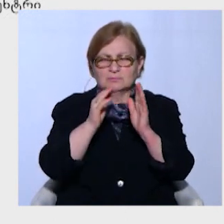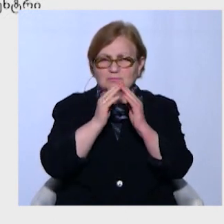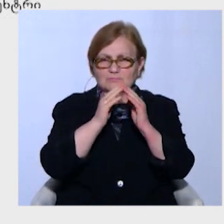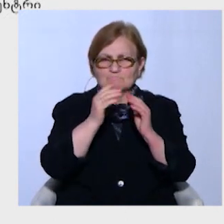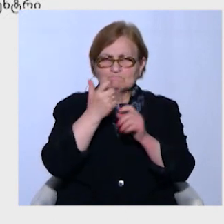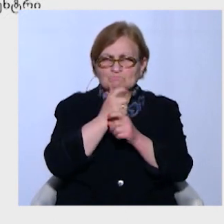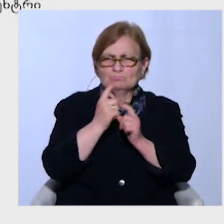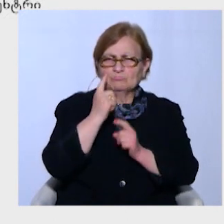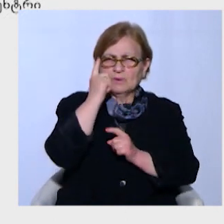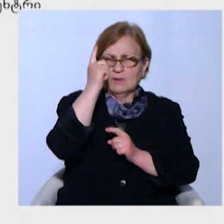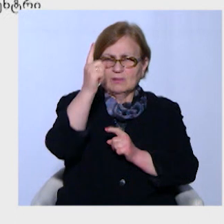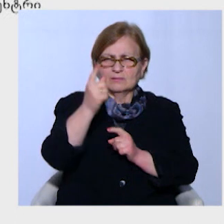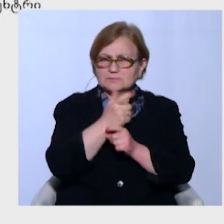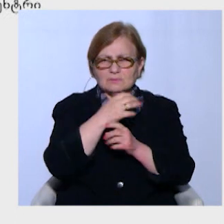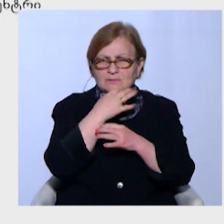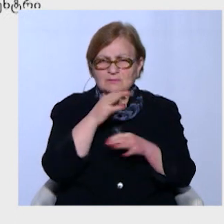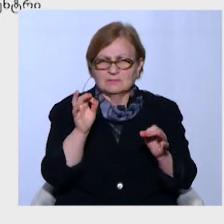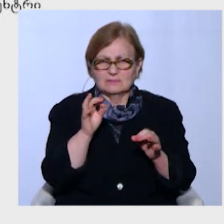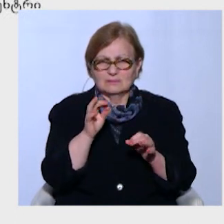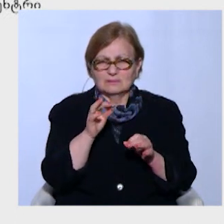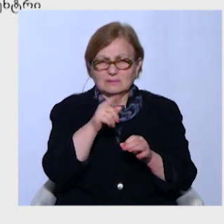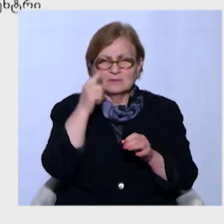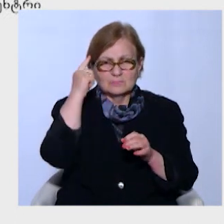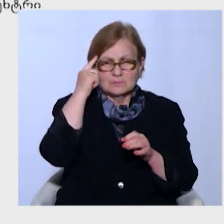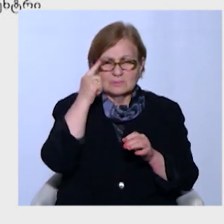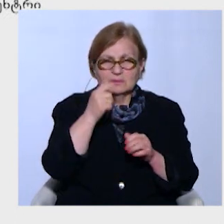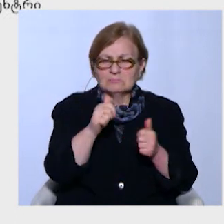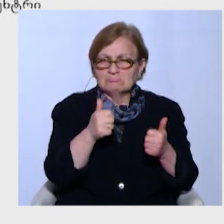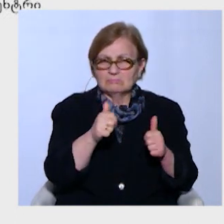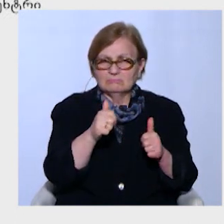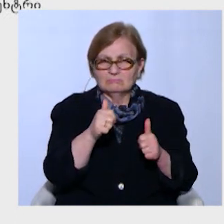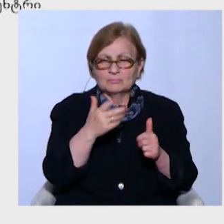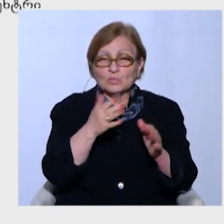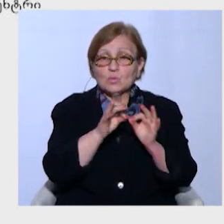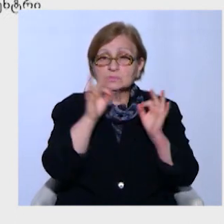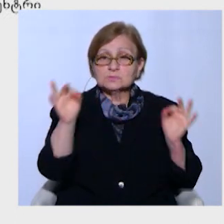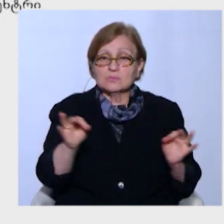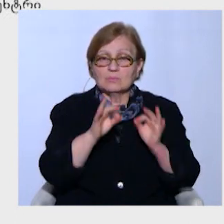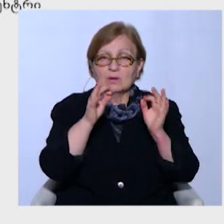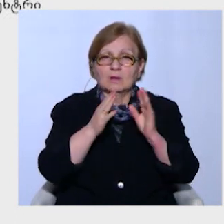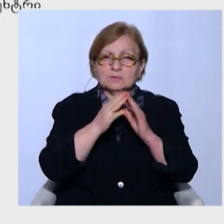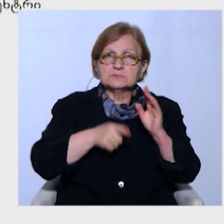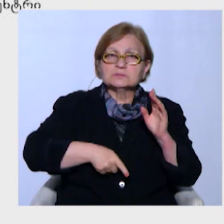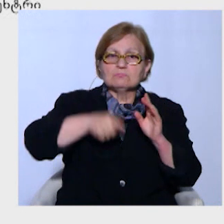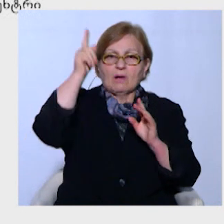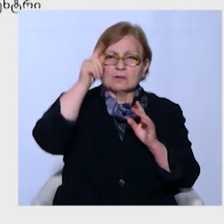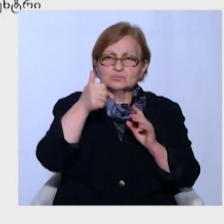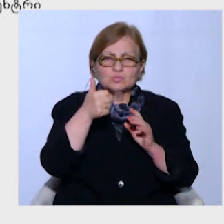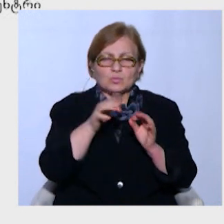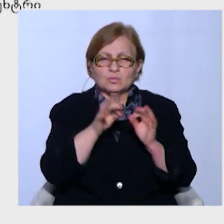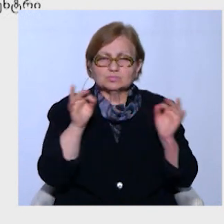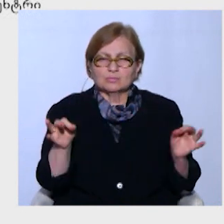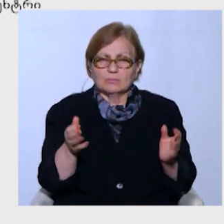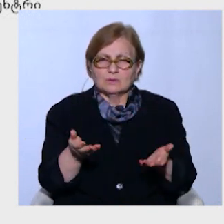მაღალი, ძალიან ლამაზი დიზაინის. როდესმე დაფიქრებულ ხართ, რომ როგორ ზომავენ მაღალი შენობის სიმაღლეს?